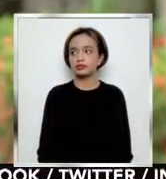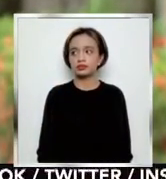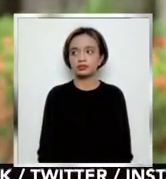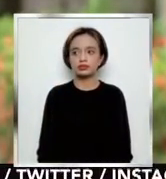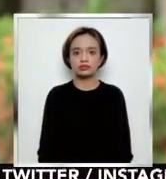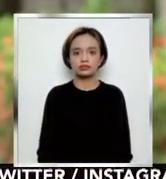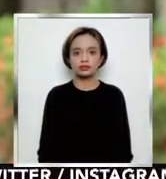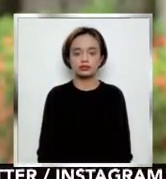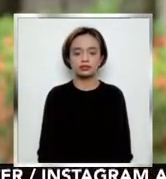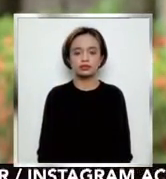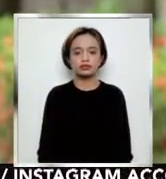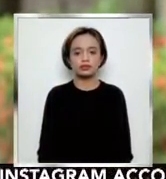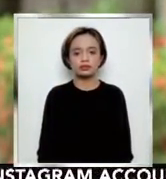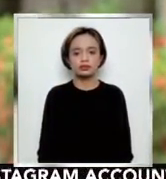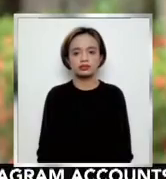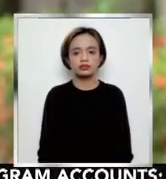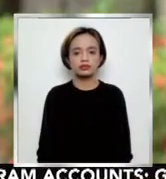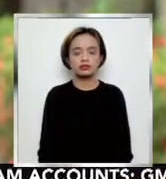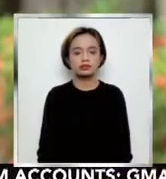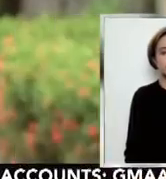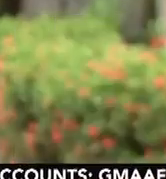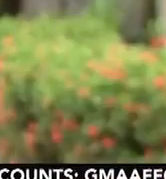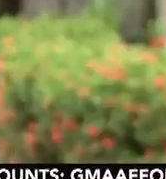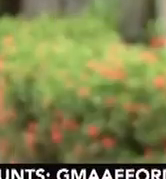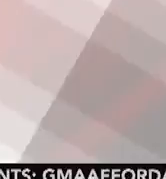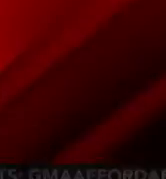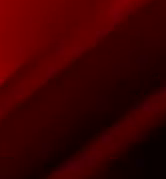Abdurrahman, Nakatuto, 24 Oras.